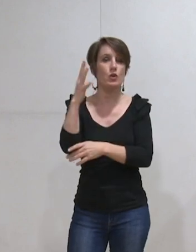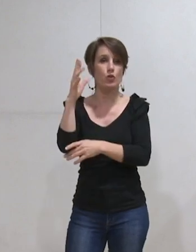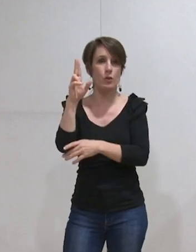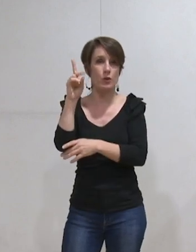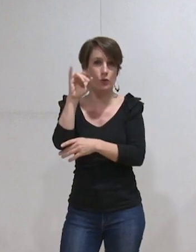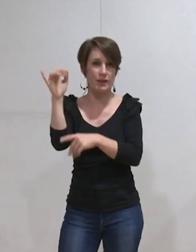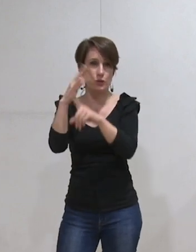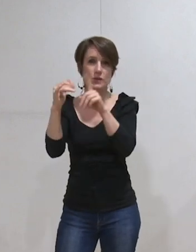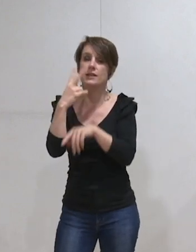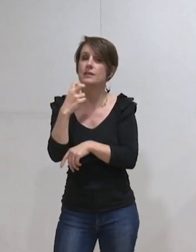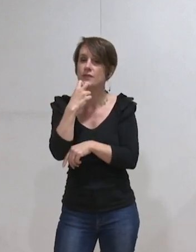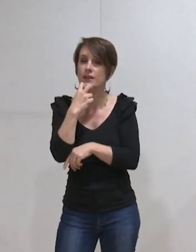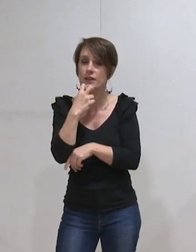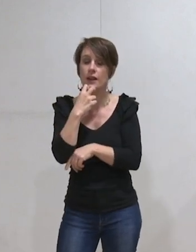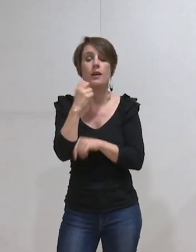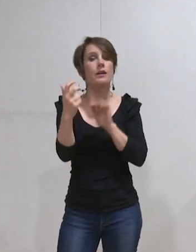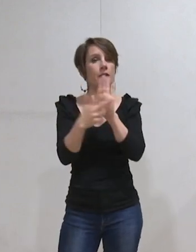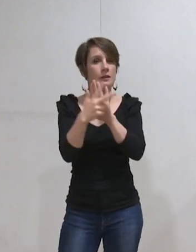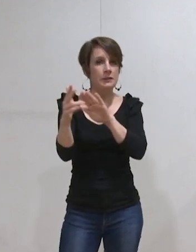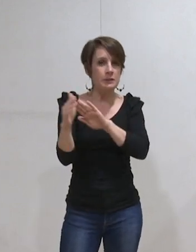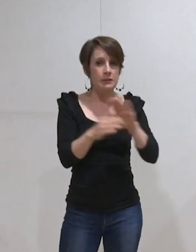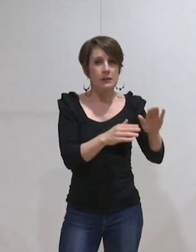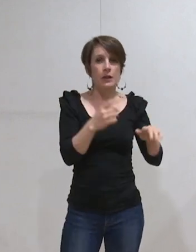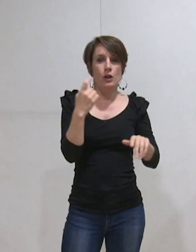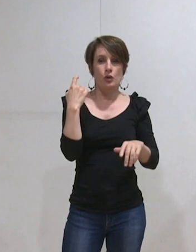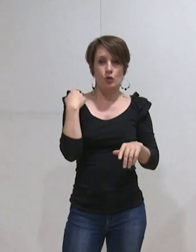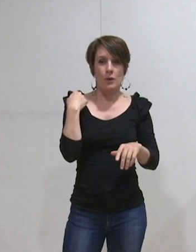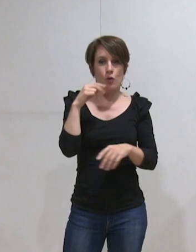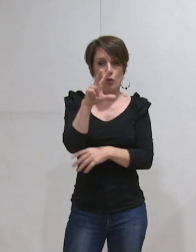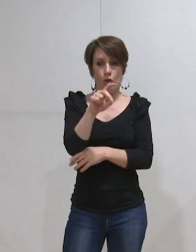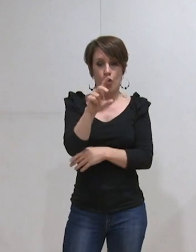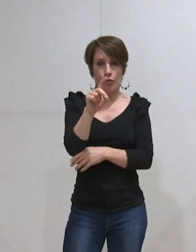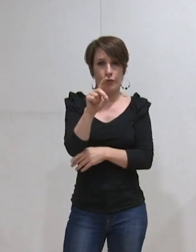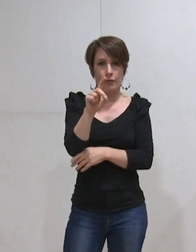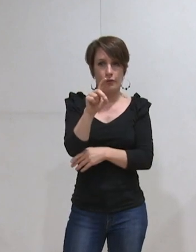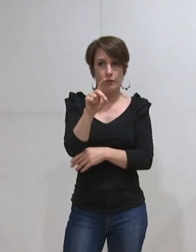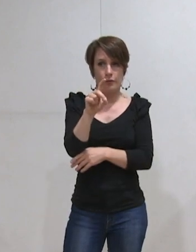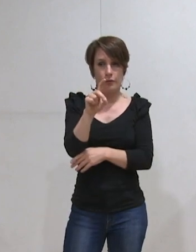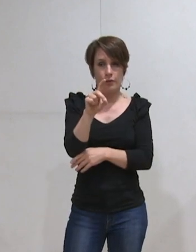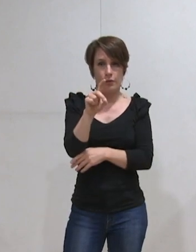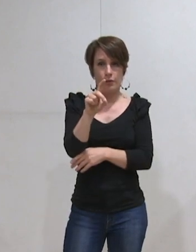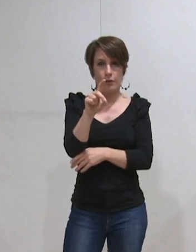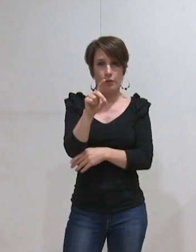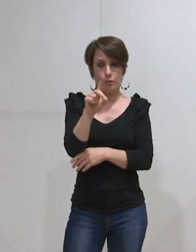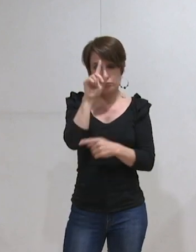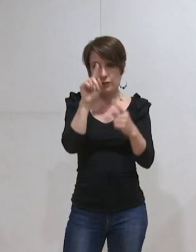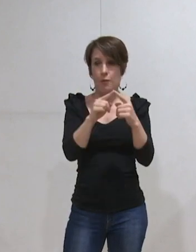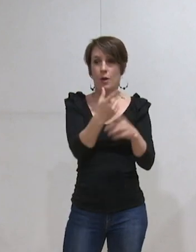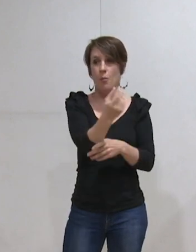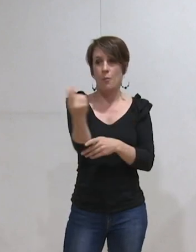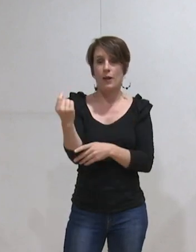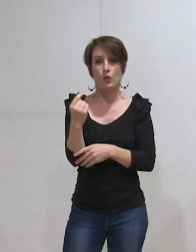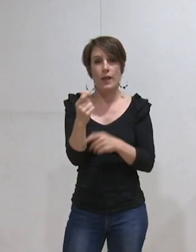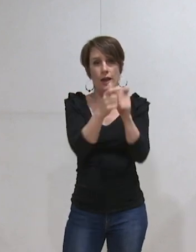UMP udi société civile délibération adopté la 30 porte sur des les partenaires institutionnels du mois